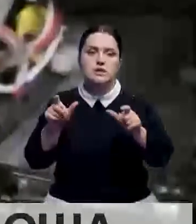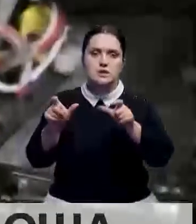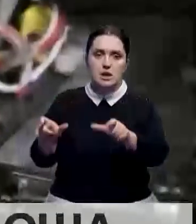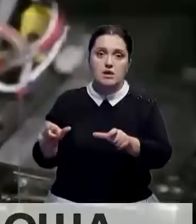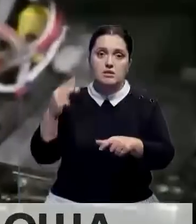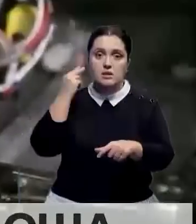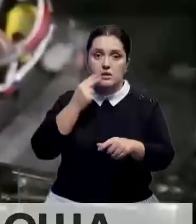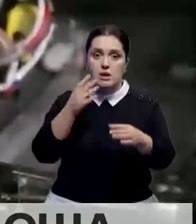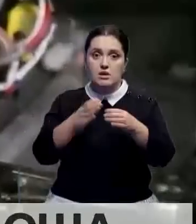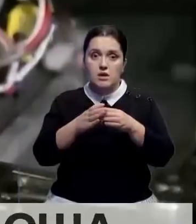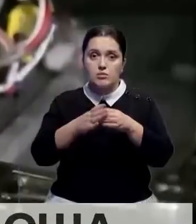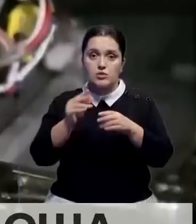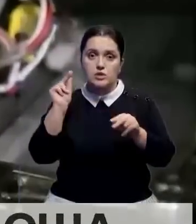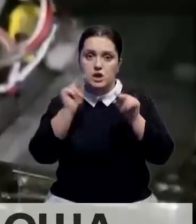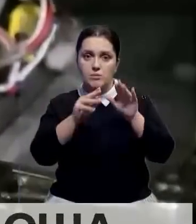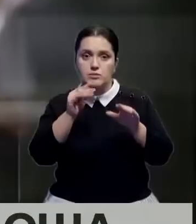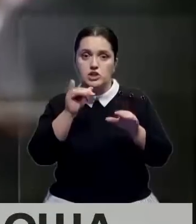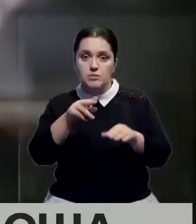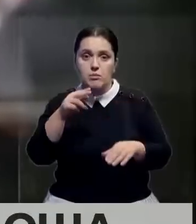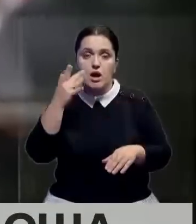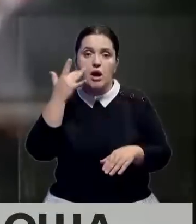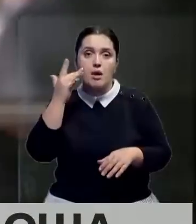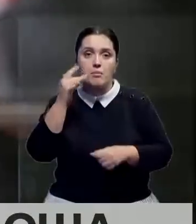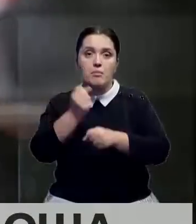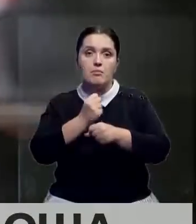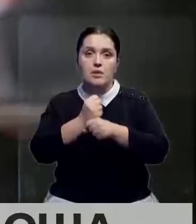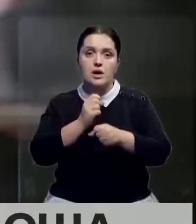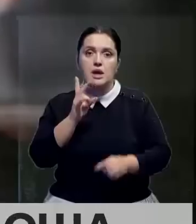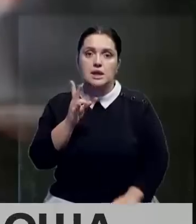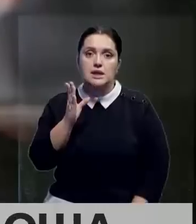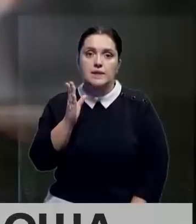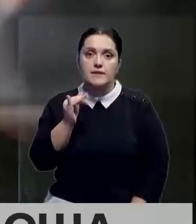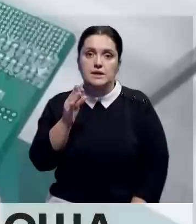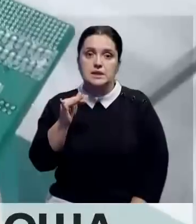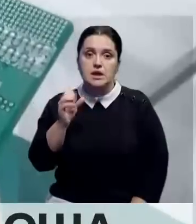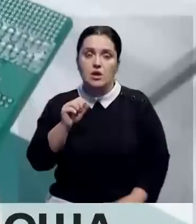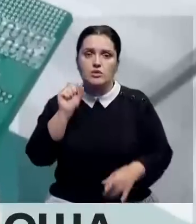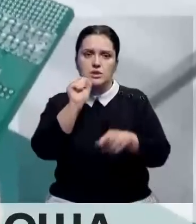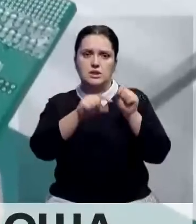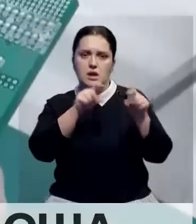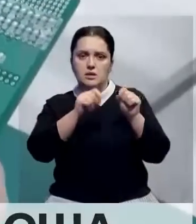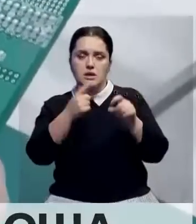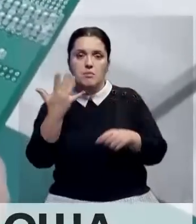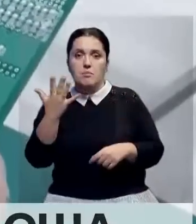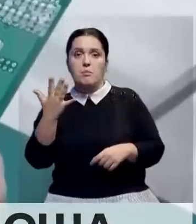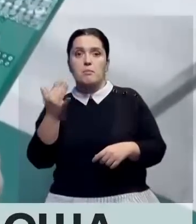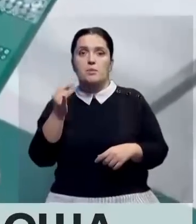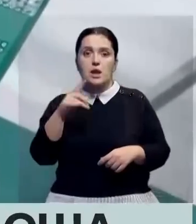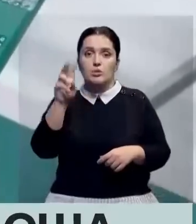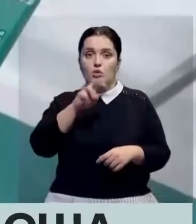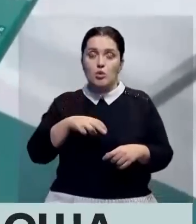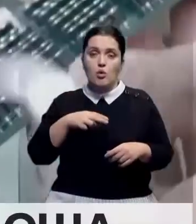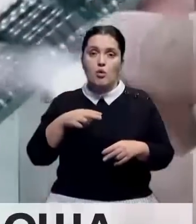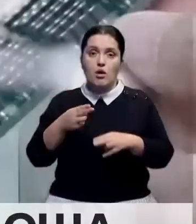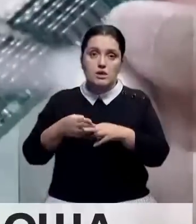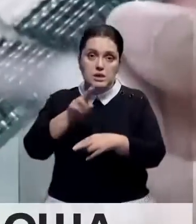фоне китайские компании массово скупают чипы американского производства NVIDIA. Сумма заказов достигла 5 миллиардов долларов. Ответ КНР, к